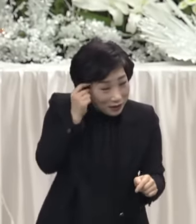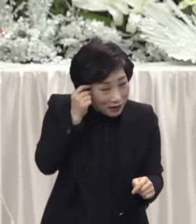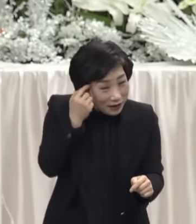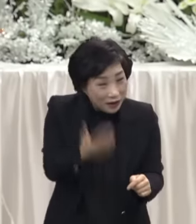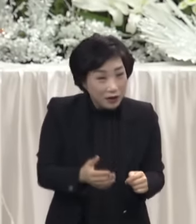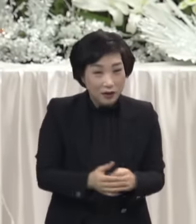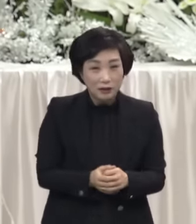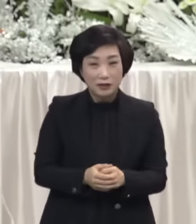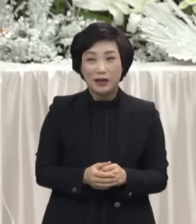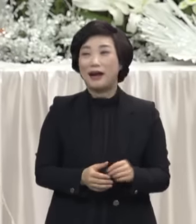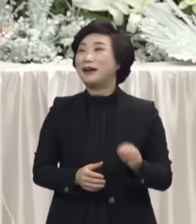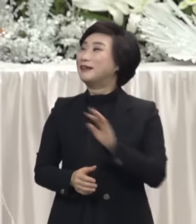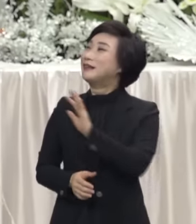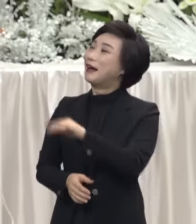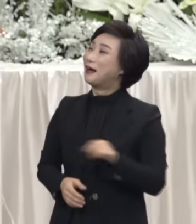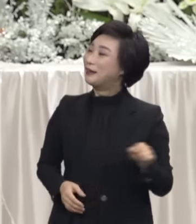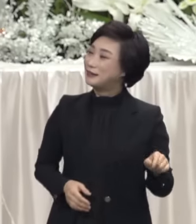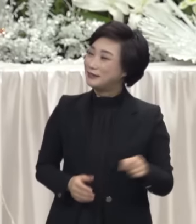그거